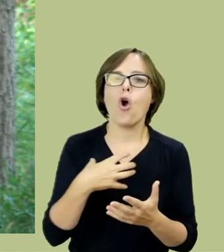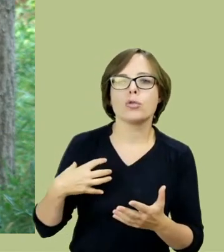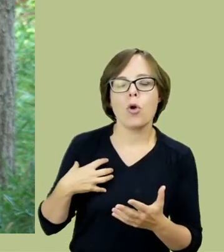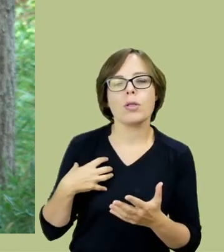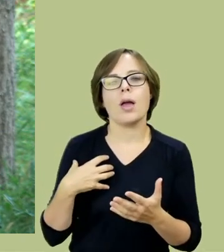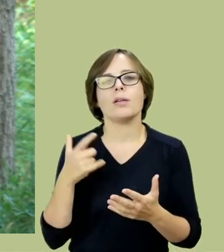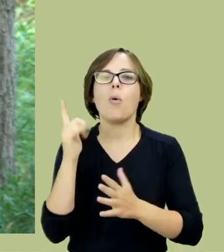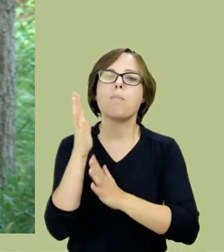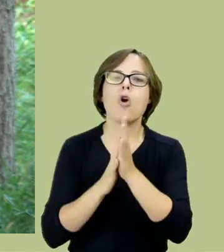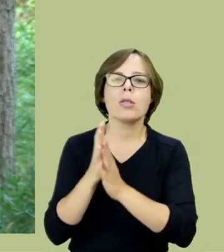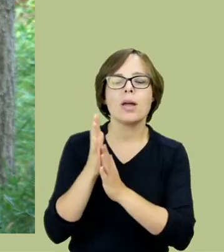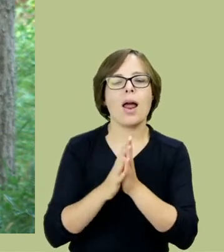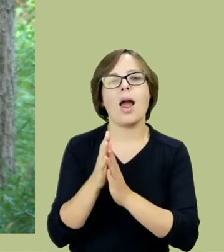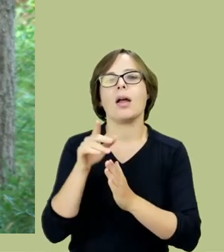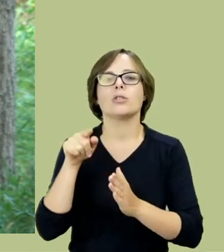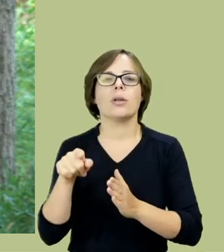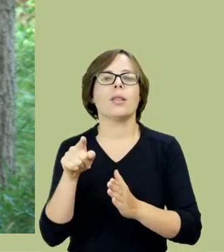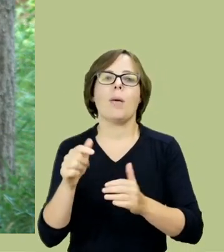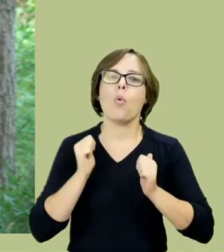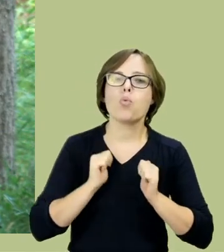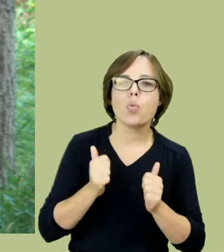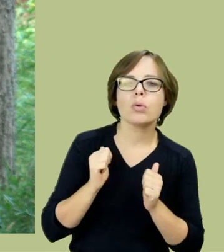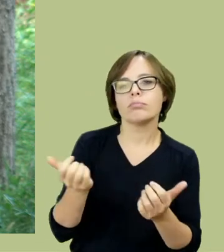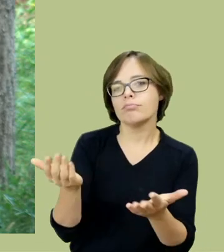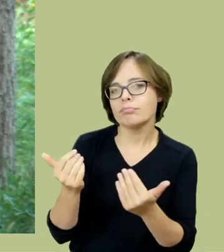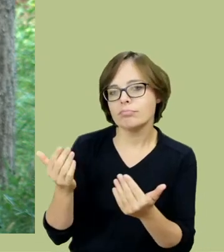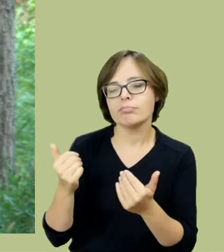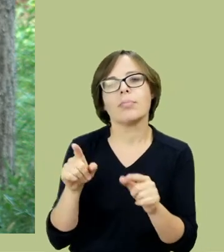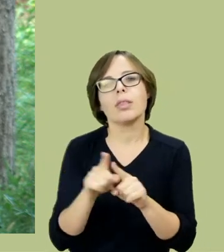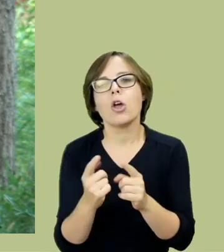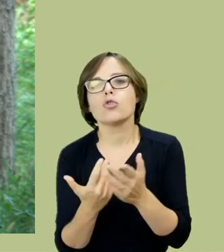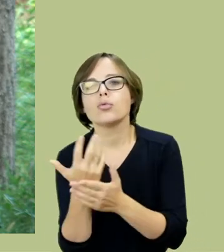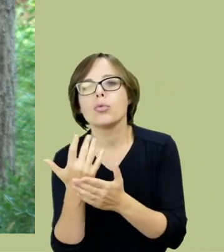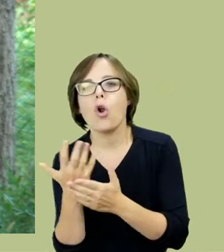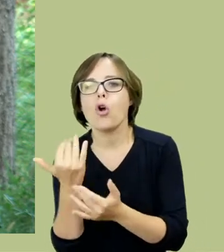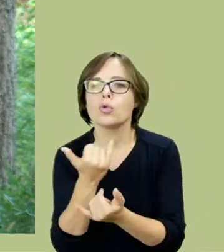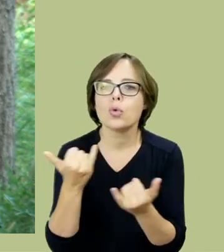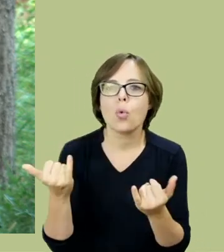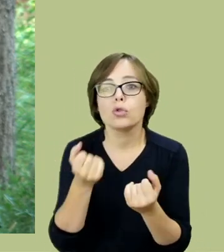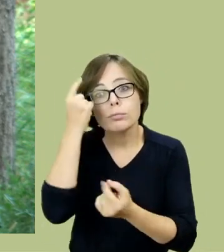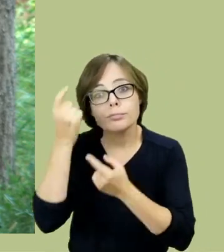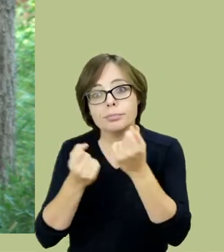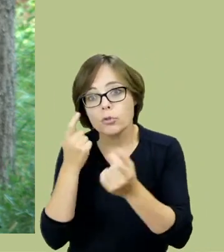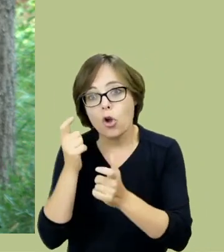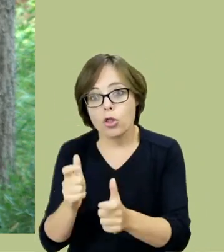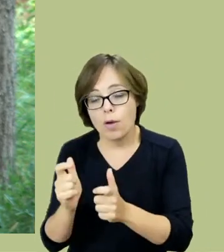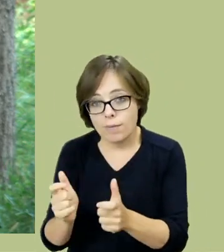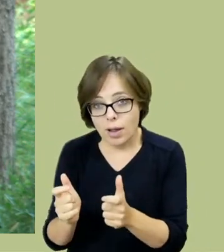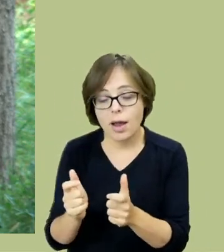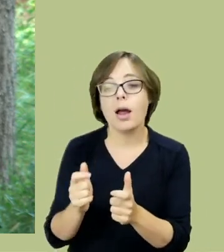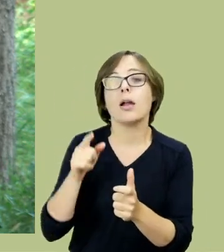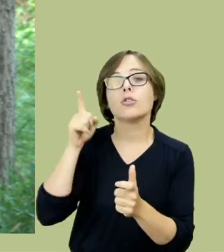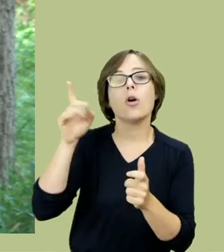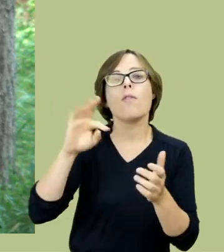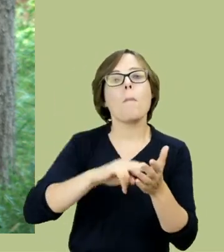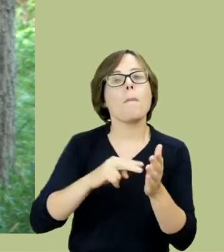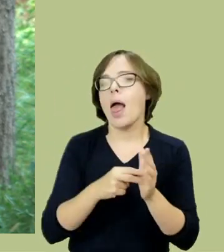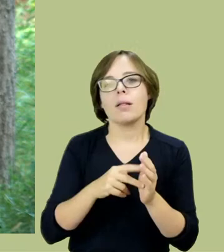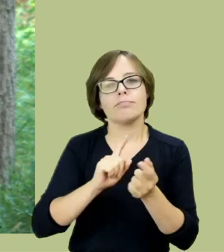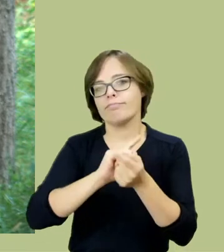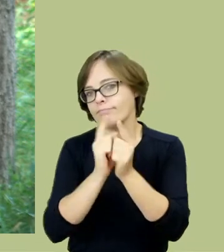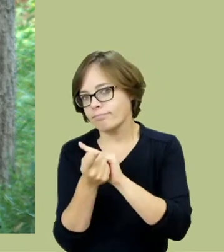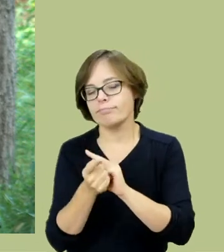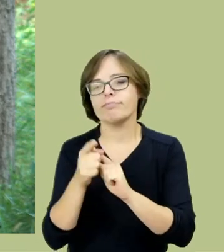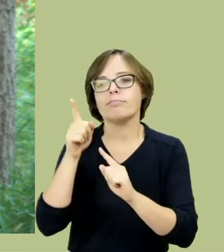na Podlasiu właśnie i tam hodować innowacyjne rośliny. Wojna zmieniła te jej plany, została lekarzem, psychiatrą